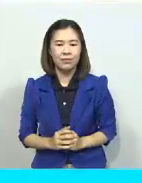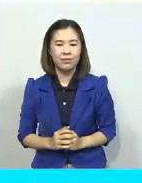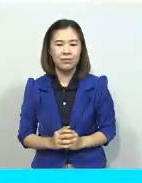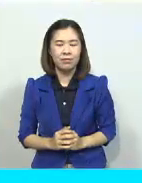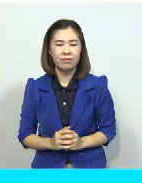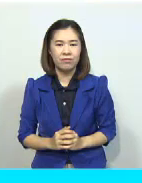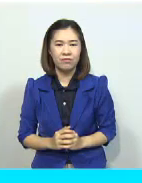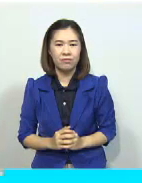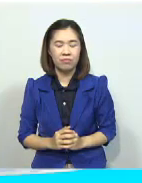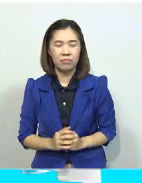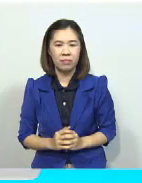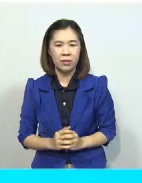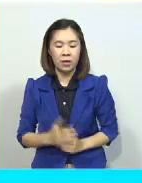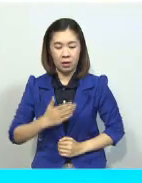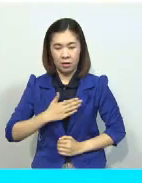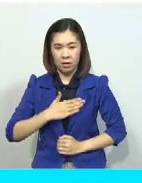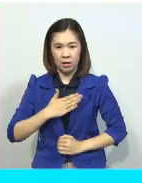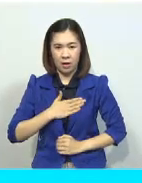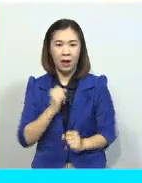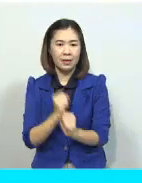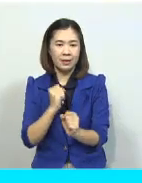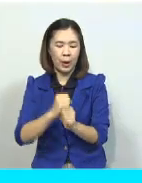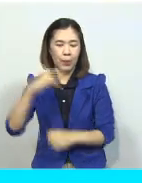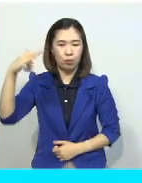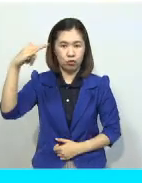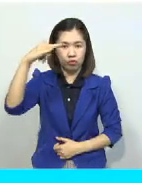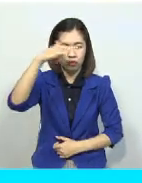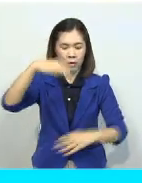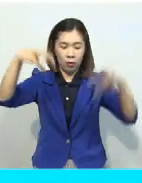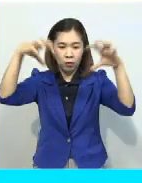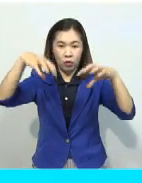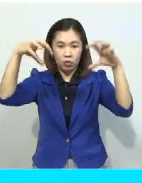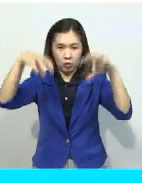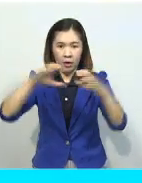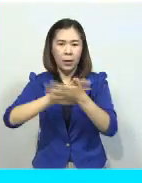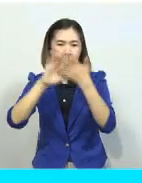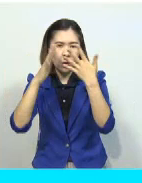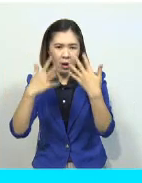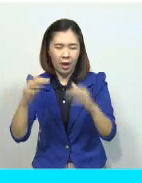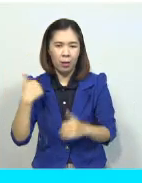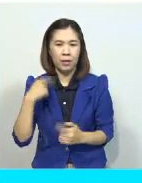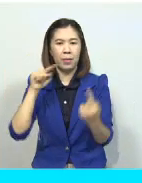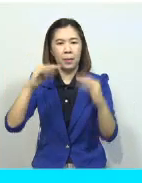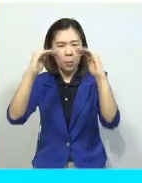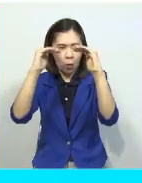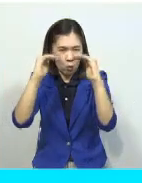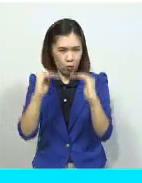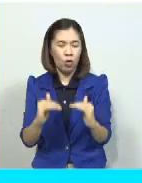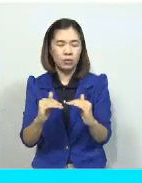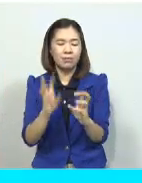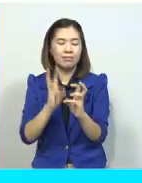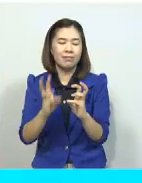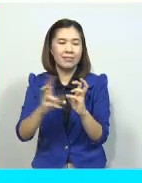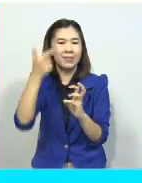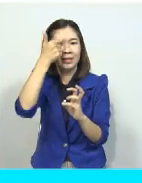ะเห็นได้ชัดเลยนะครับว่าหลังจากที่เราปฏิบัติการฝนหลวงไปแล้วเนี่ยค่าฝุ่นละอองในอากาศตรงนั้นเนี่ยค่อนข้างที่จะลงไปมากพอสมควรน